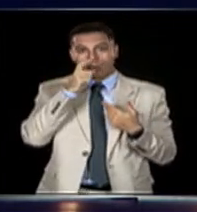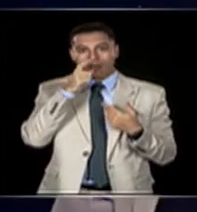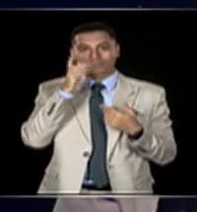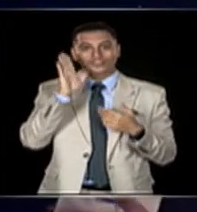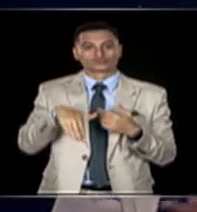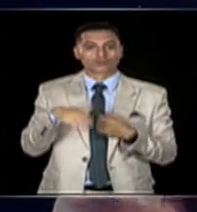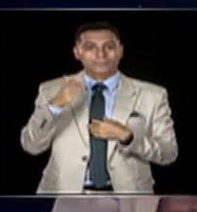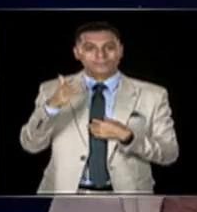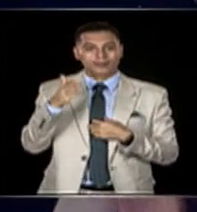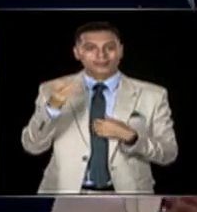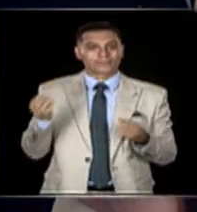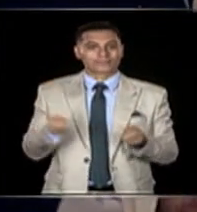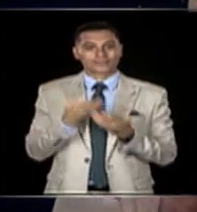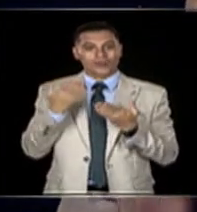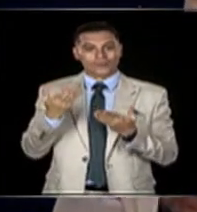بيك.